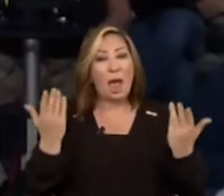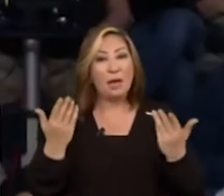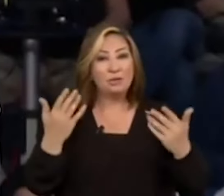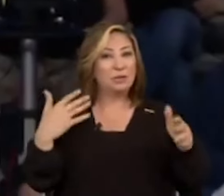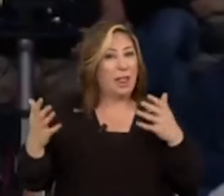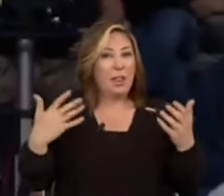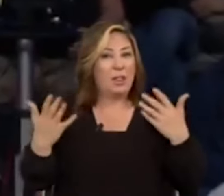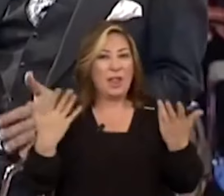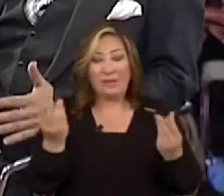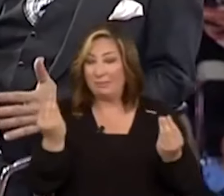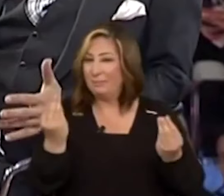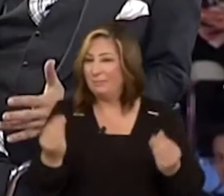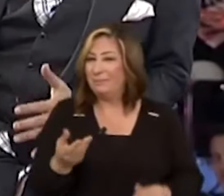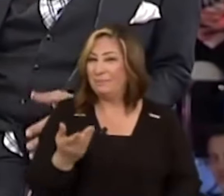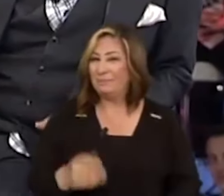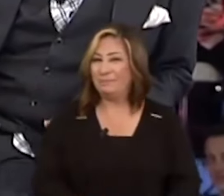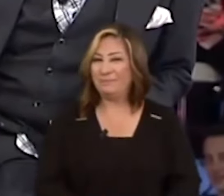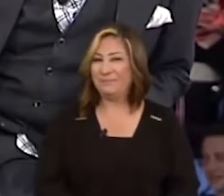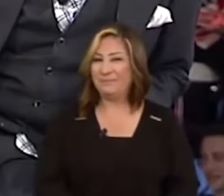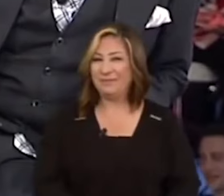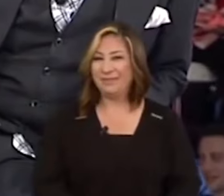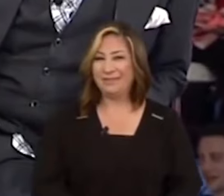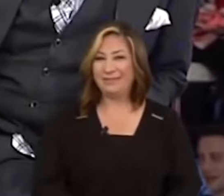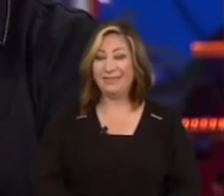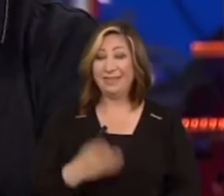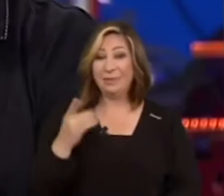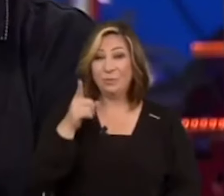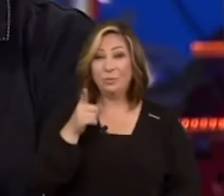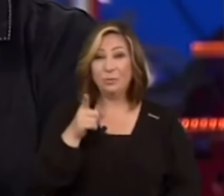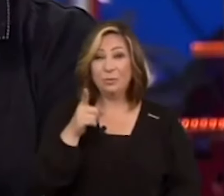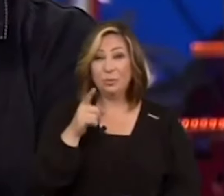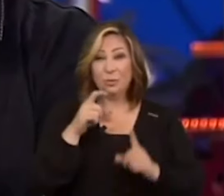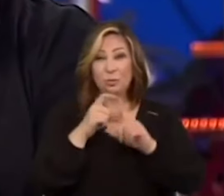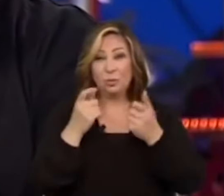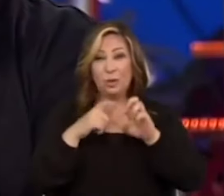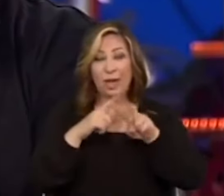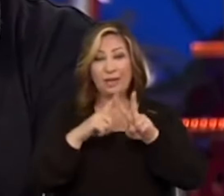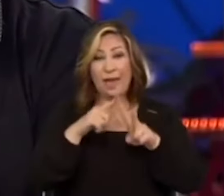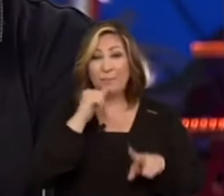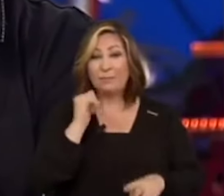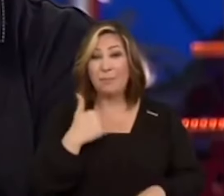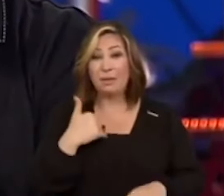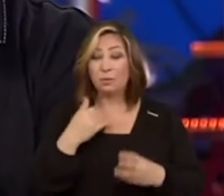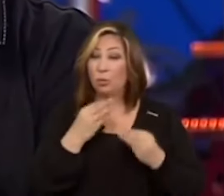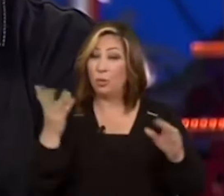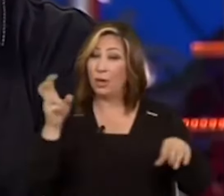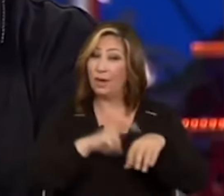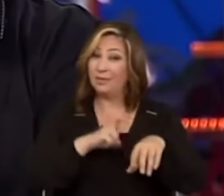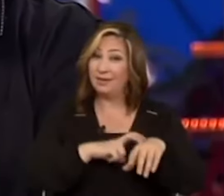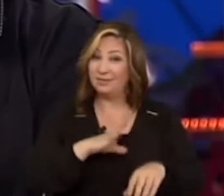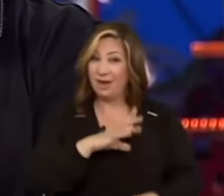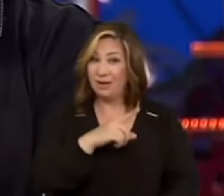değil mi sallanıyorlar? Şey oluyorlar falan. Yalnız bu Duran ağabeyinin bende çok büyük bir anısı var.